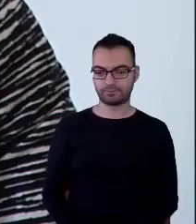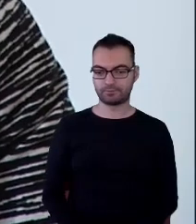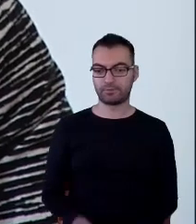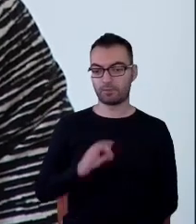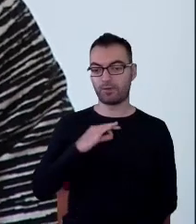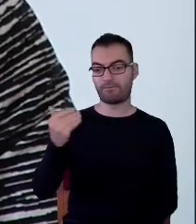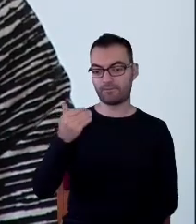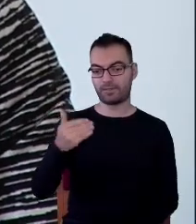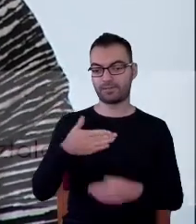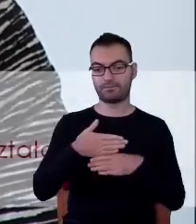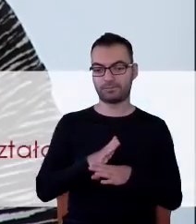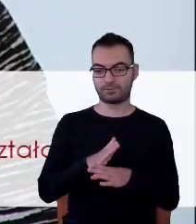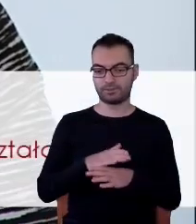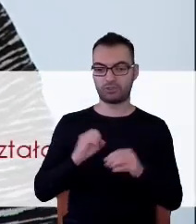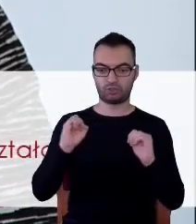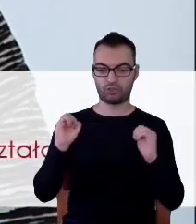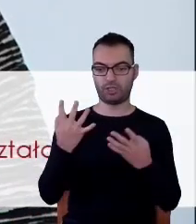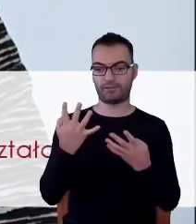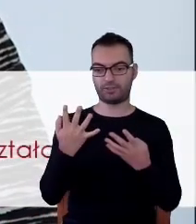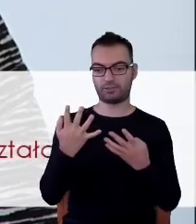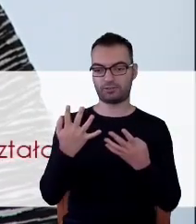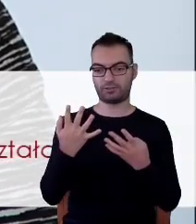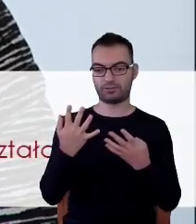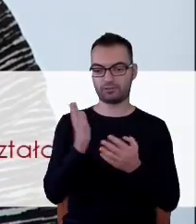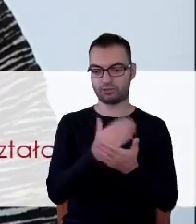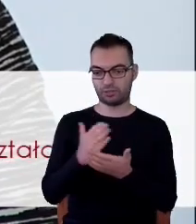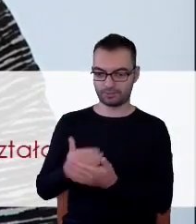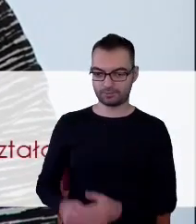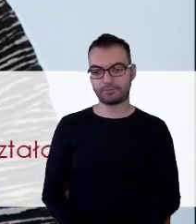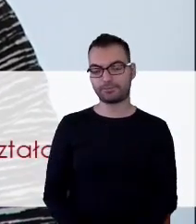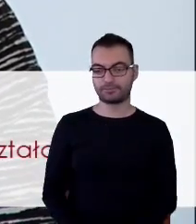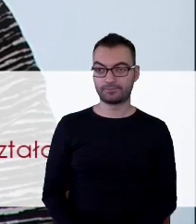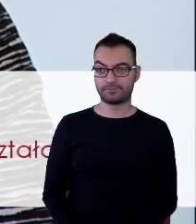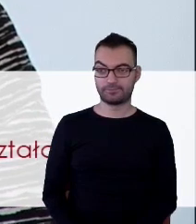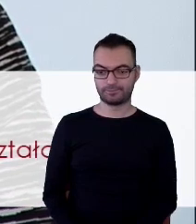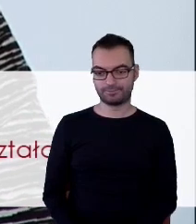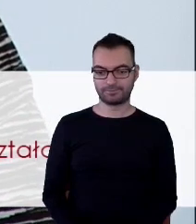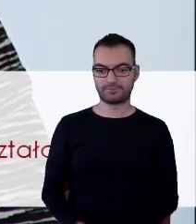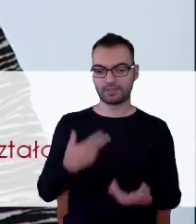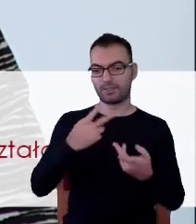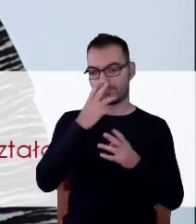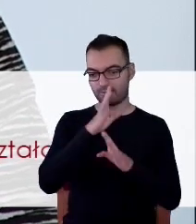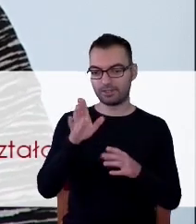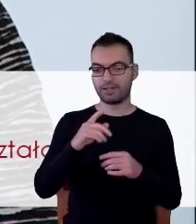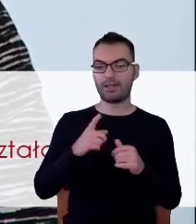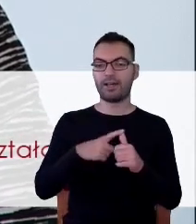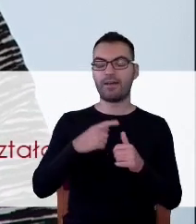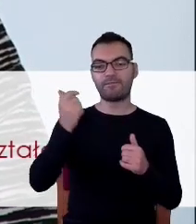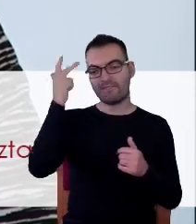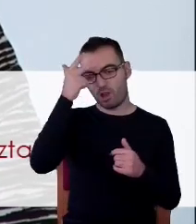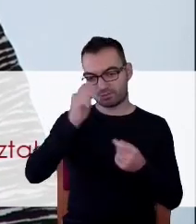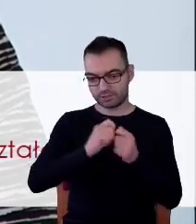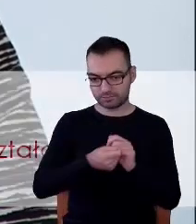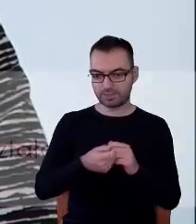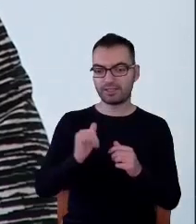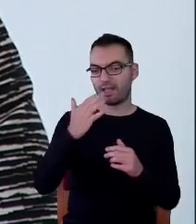Moje wystąpienie podzieliłam na dziewięć części. Chciałabym Państwu przede wszystkim przedstawić tą filozofię zmiany. Jakie